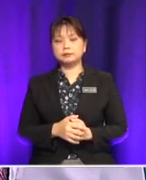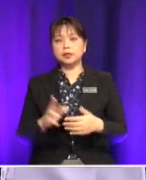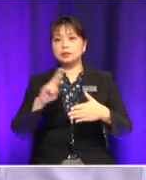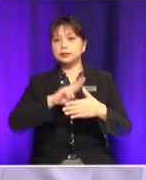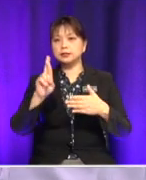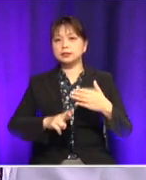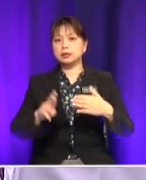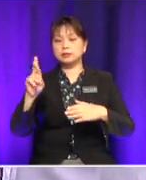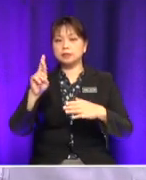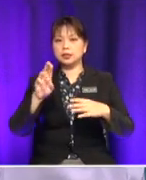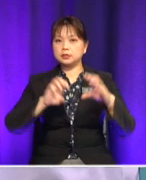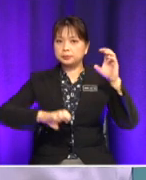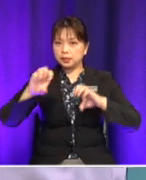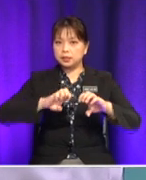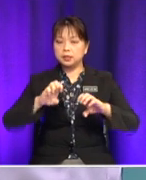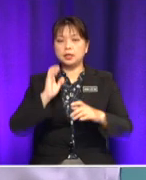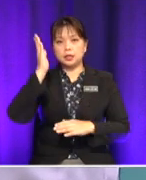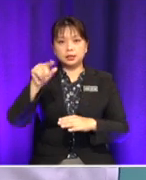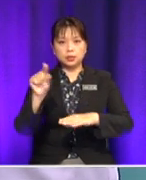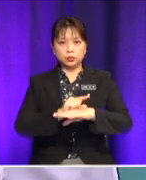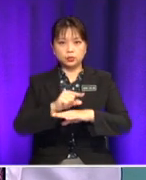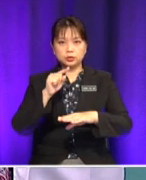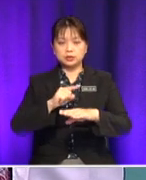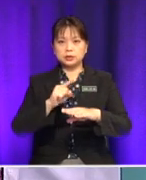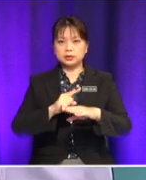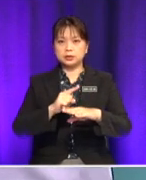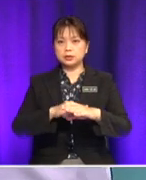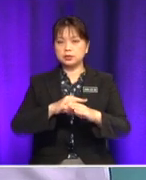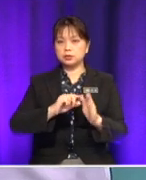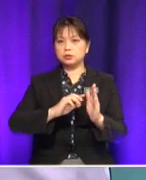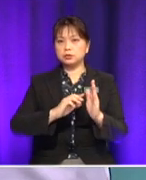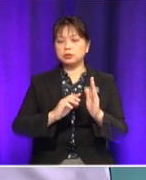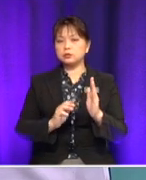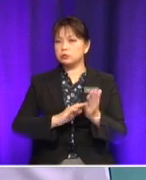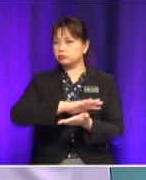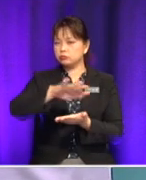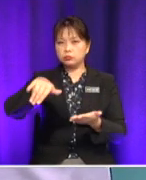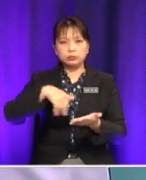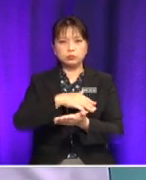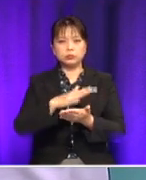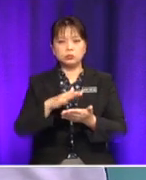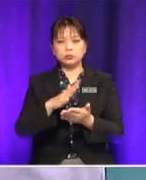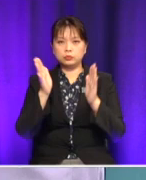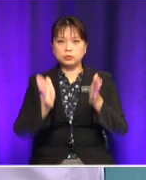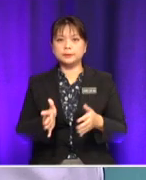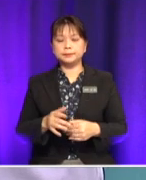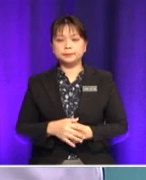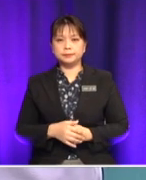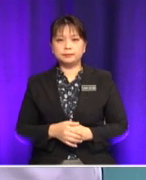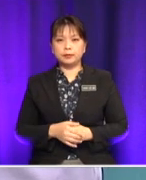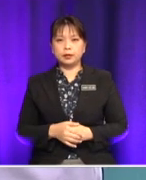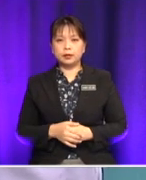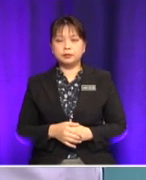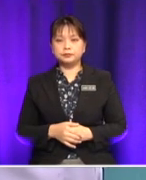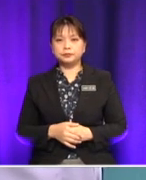di seluruh dunia bukan dia di besungan di Ida seluruh dunia akan menggunakan keputusan ujiannya kamu telah ahli Farmasi